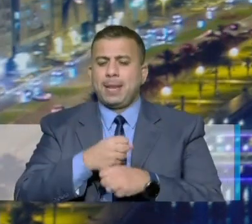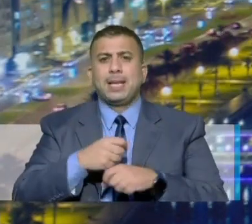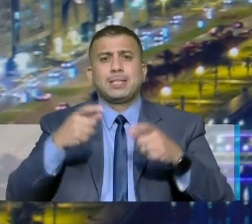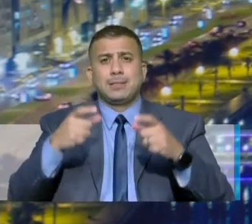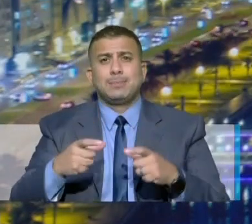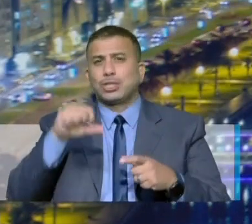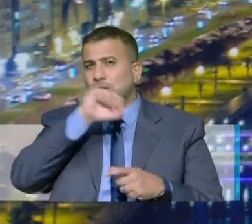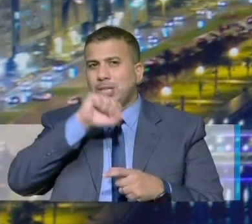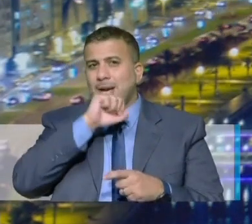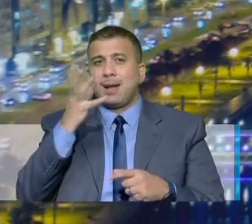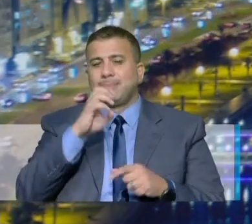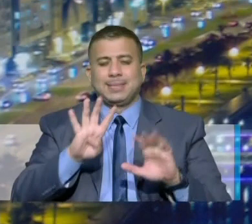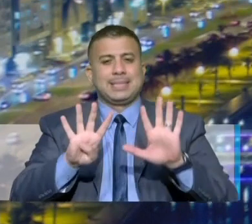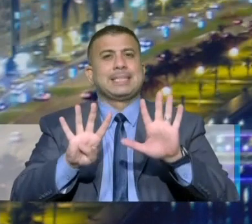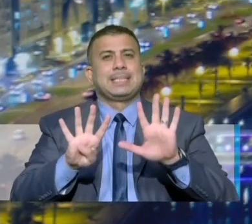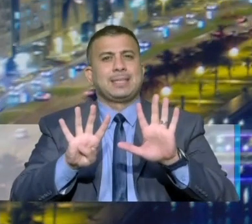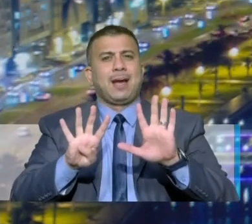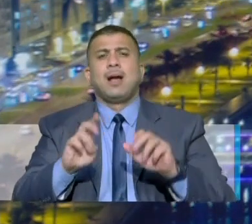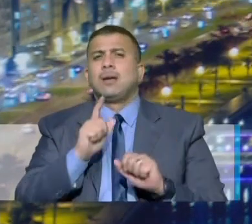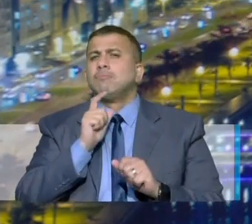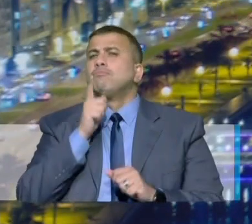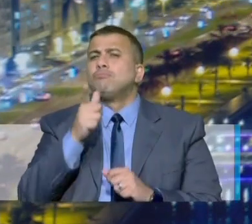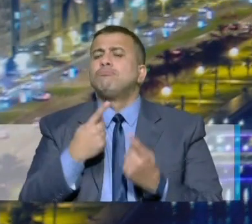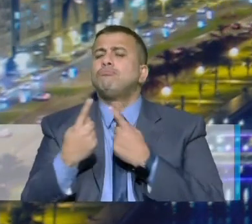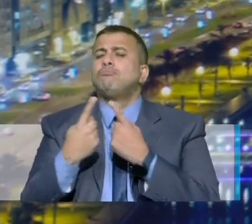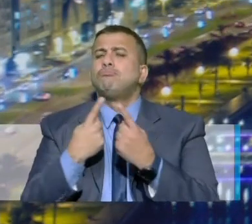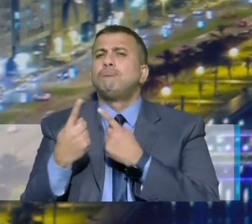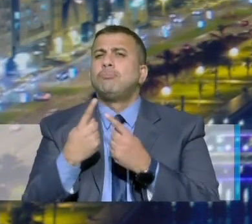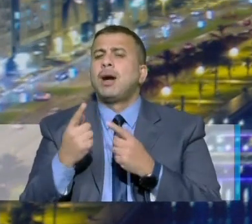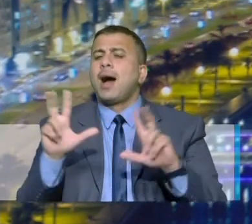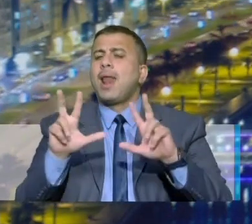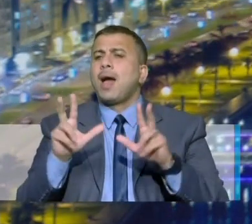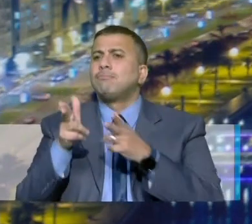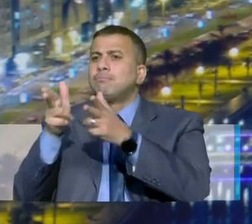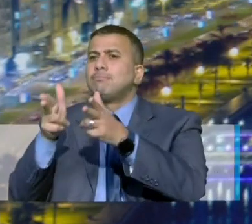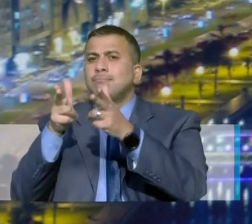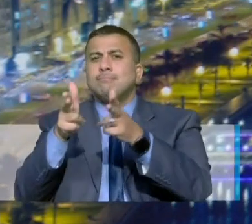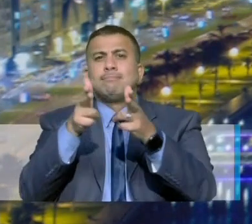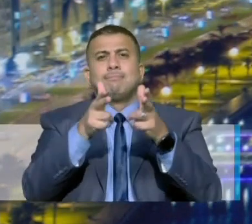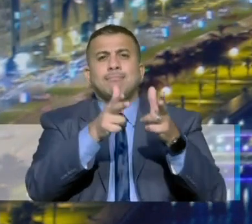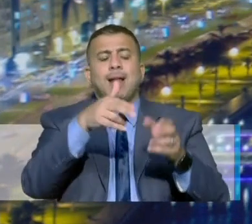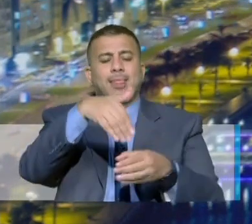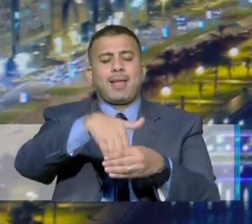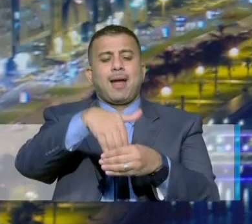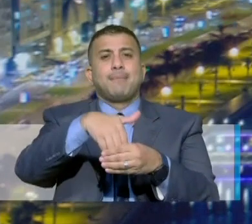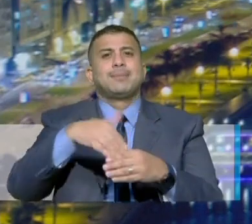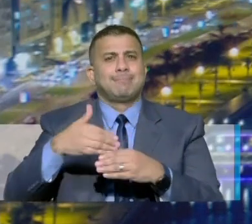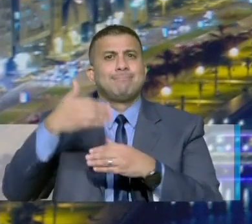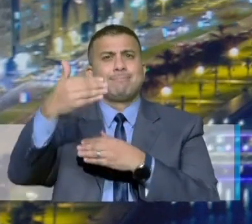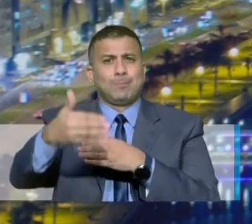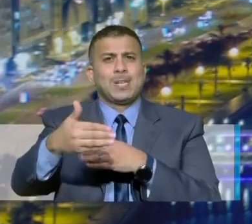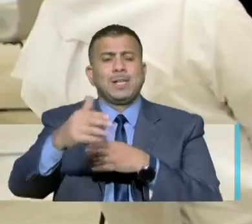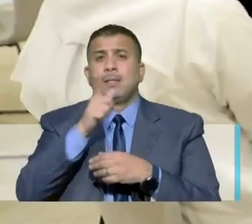لبلديات الاماره التسع وذلك لمناقشه سبل تعزيز التغطيه الاعلاميه لمراحل الانتخابات المقبله